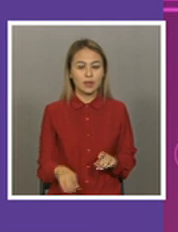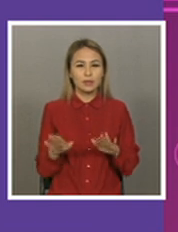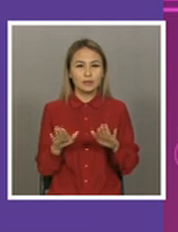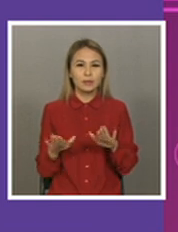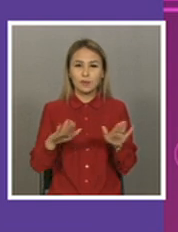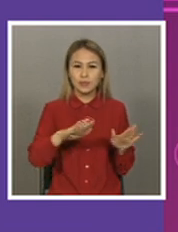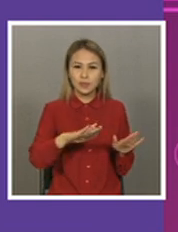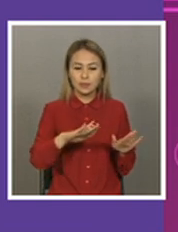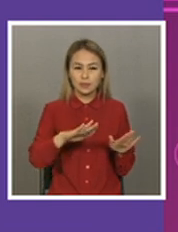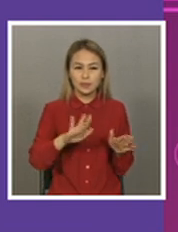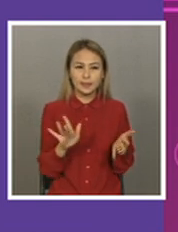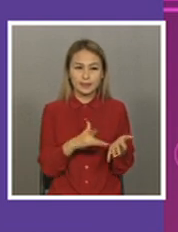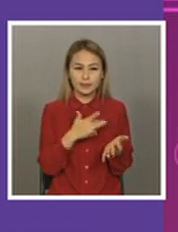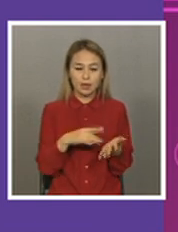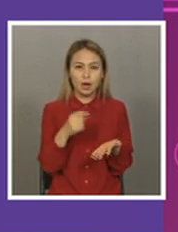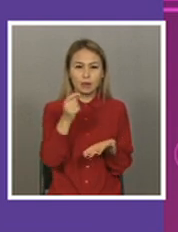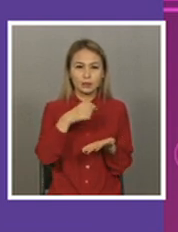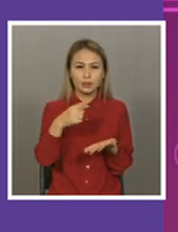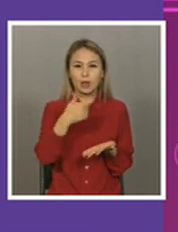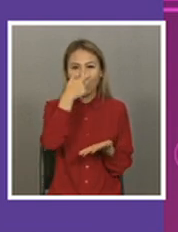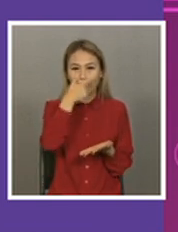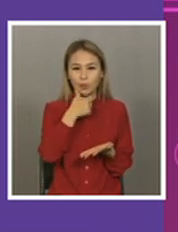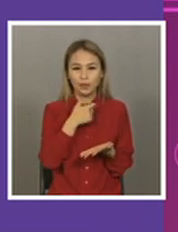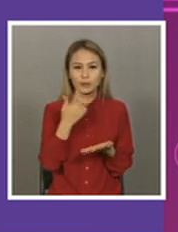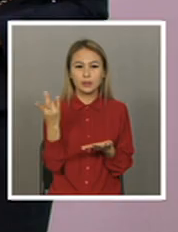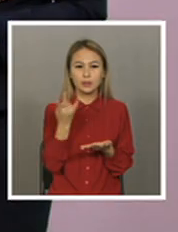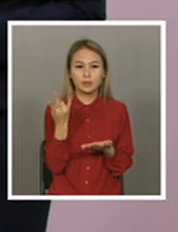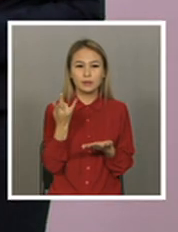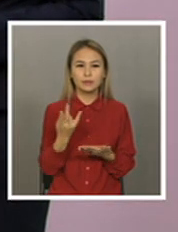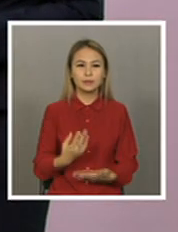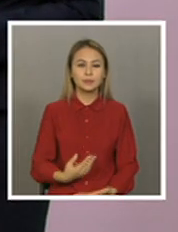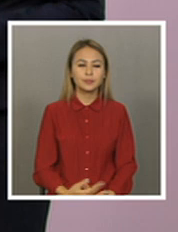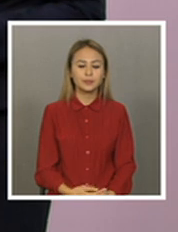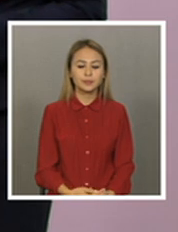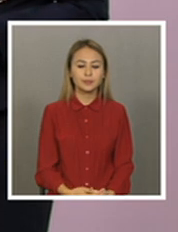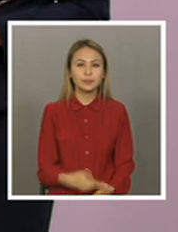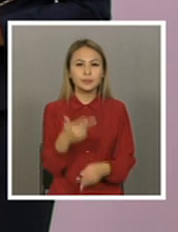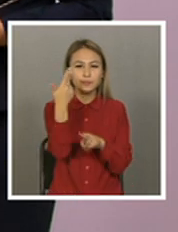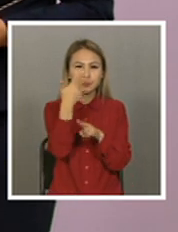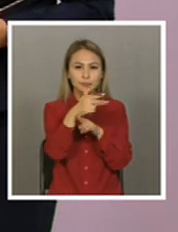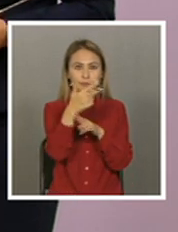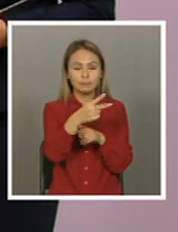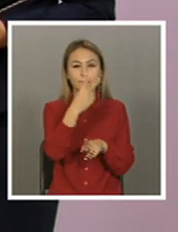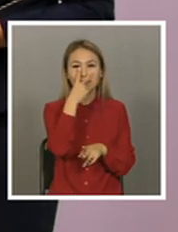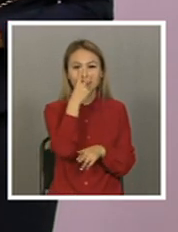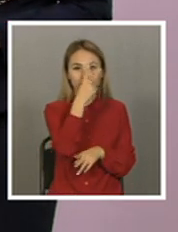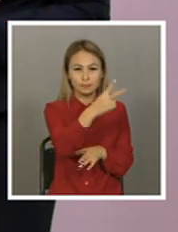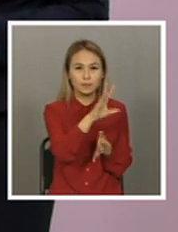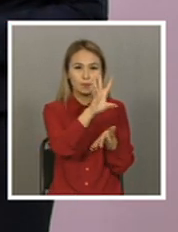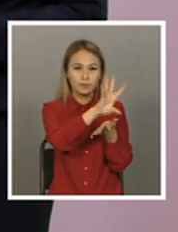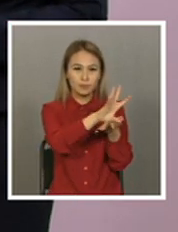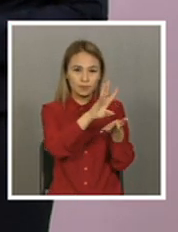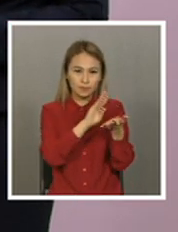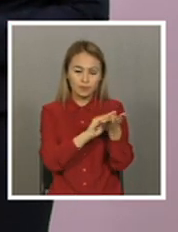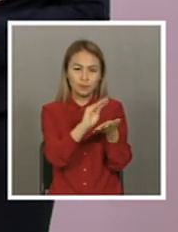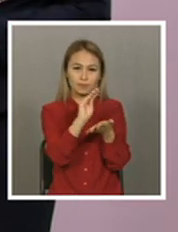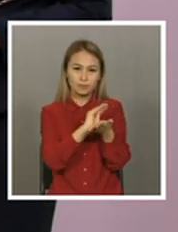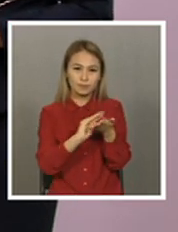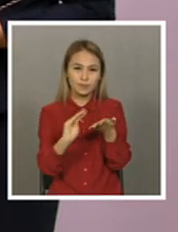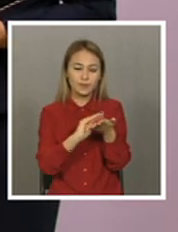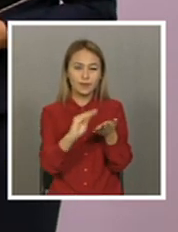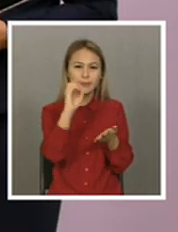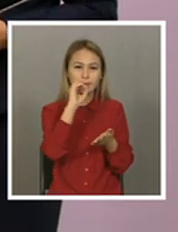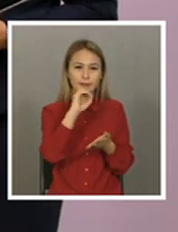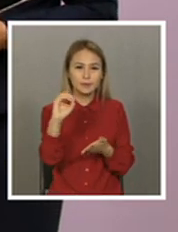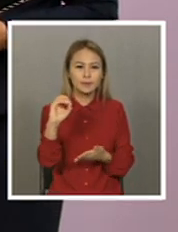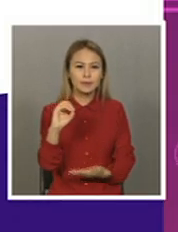қойыңдар. Қаламды дұрыс ұстаңдар. Бейне материалды пайдалана отырып, Е әріпін жазуды